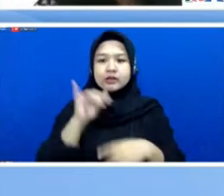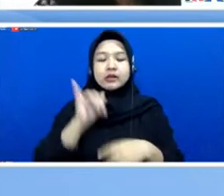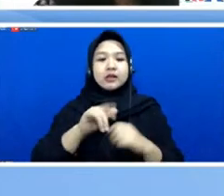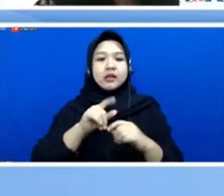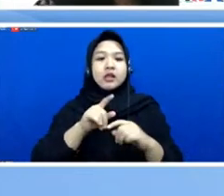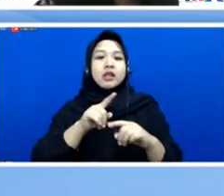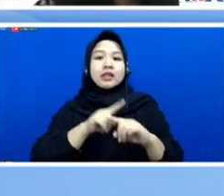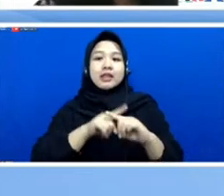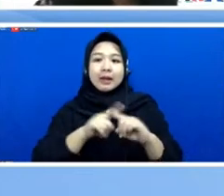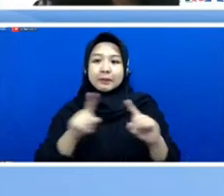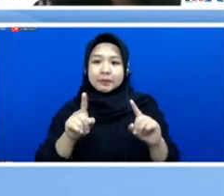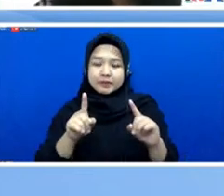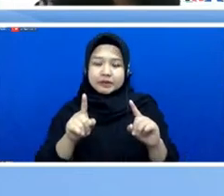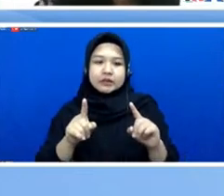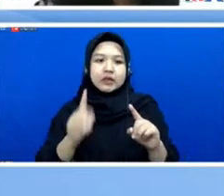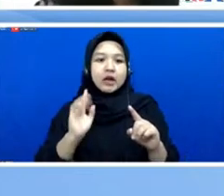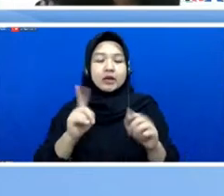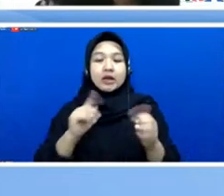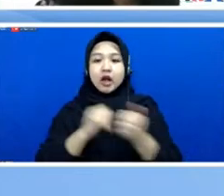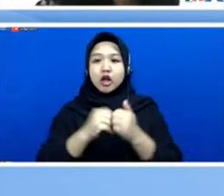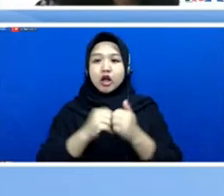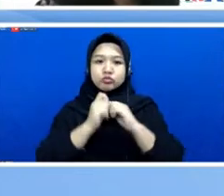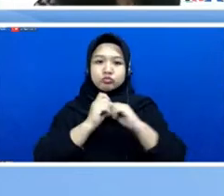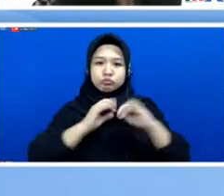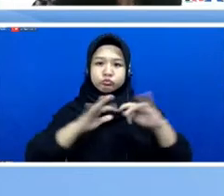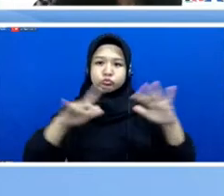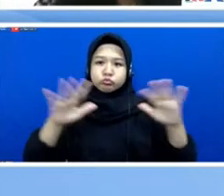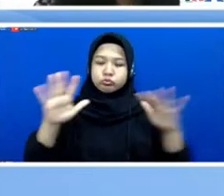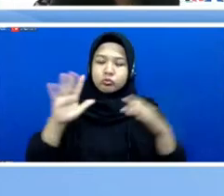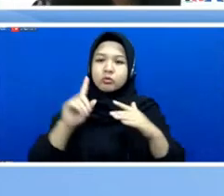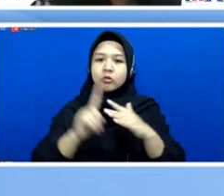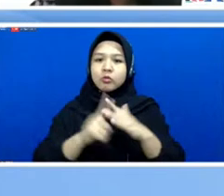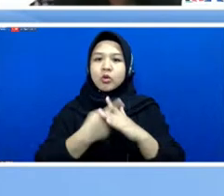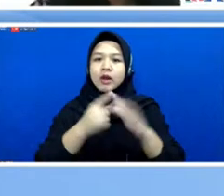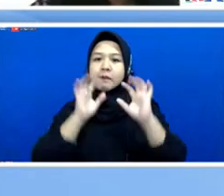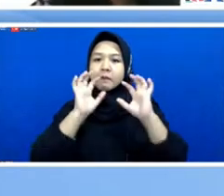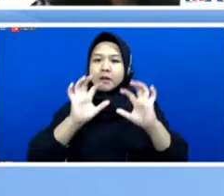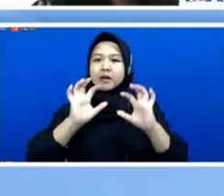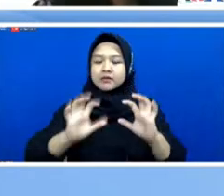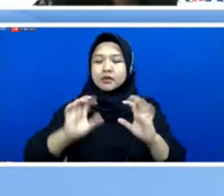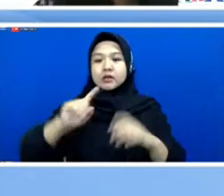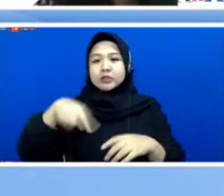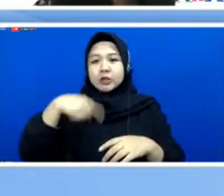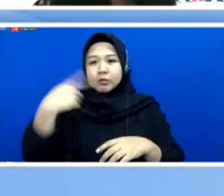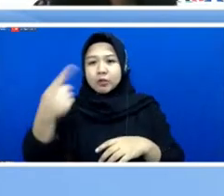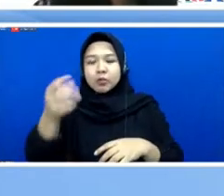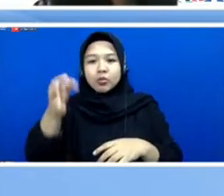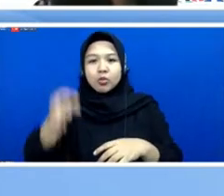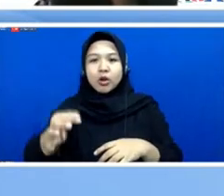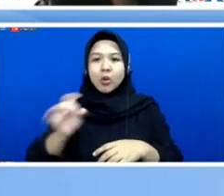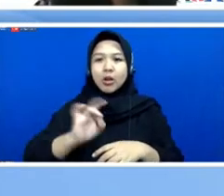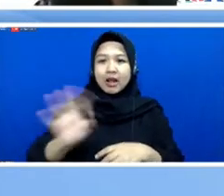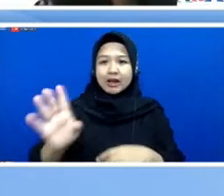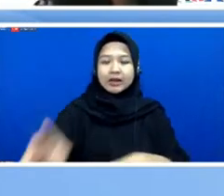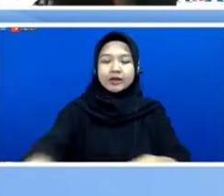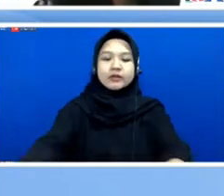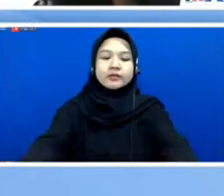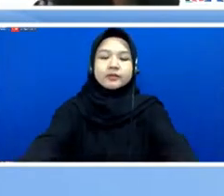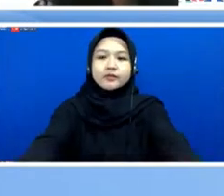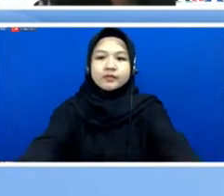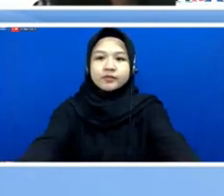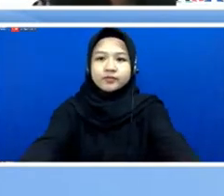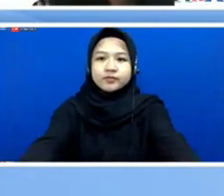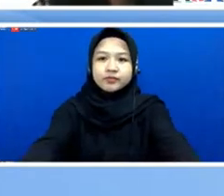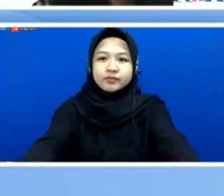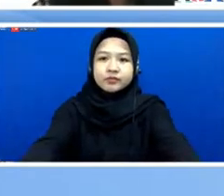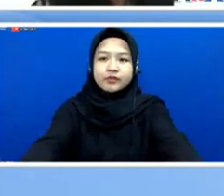Akan tetapi dengan sebaran kasus yang mulai merambat ke luar Jawa, yang di mana luar Jawa ini semakin merah,